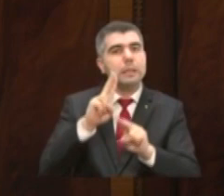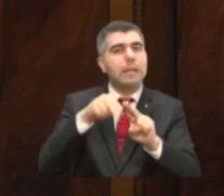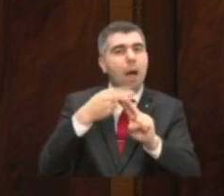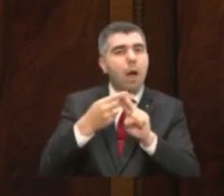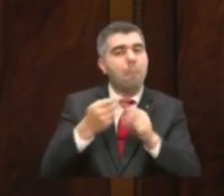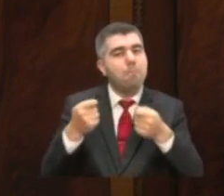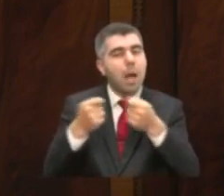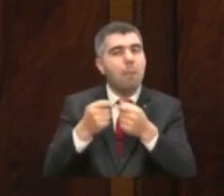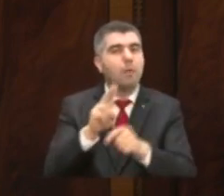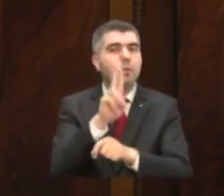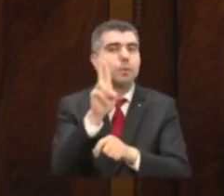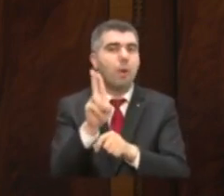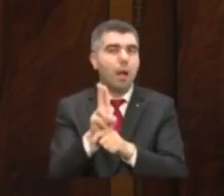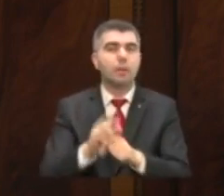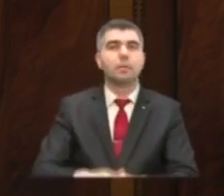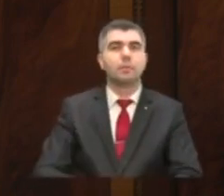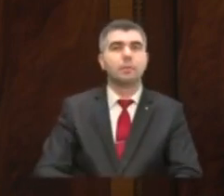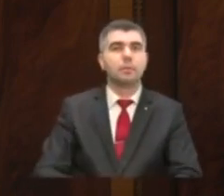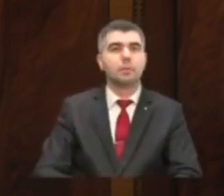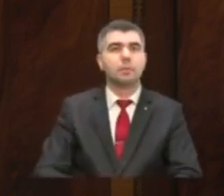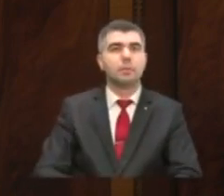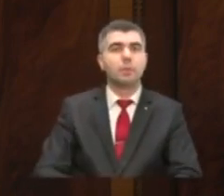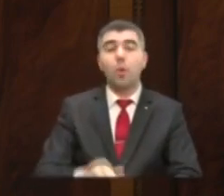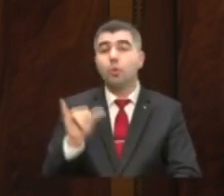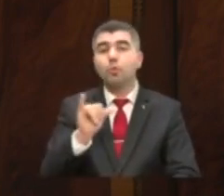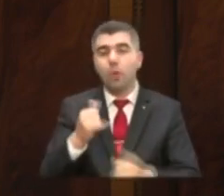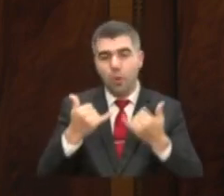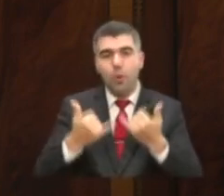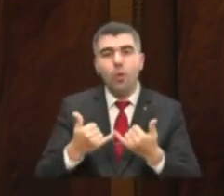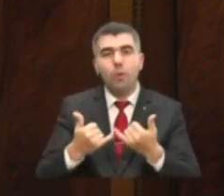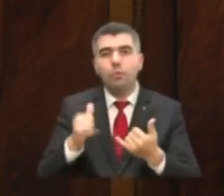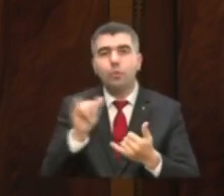القبة المقارة. بغينا نعرفوا اليوم المنجزات